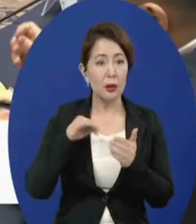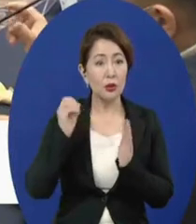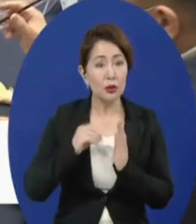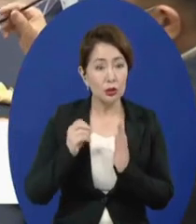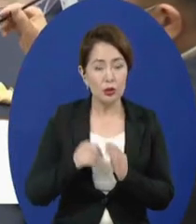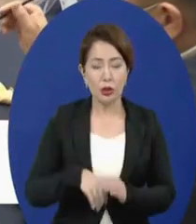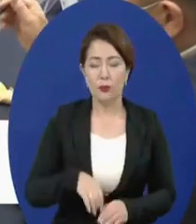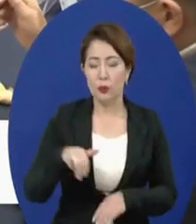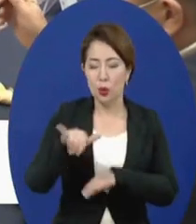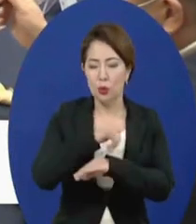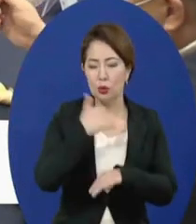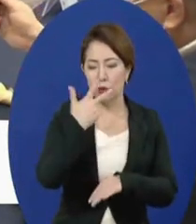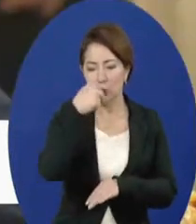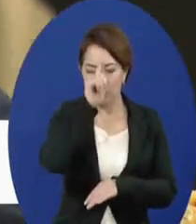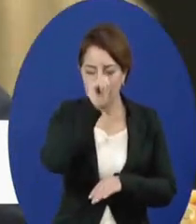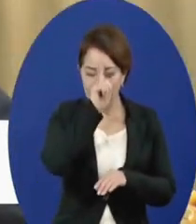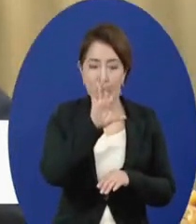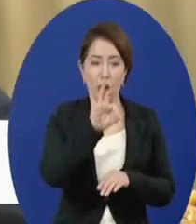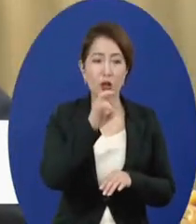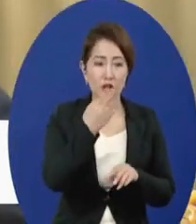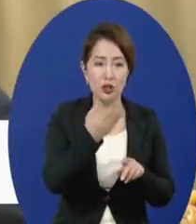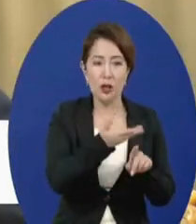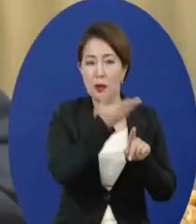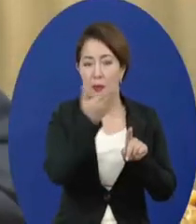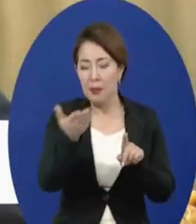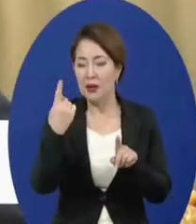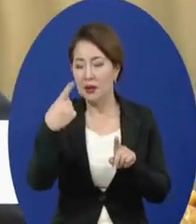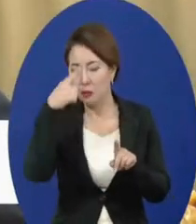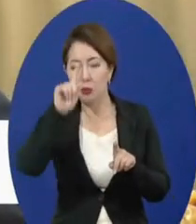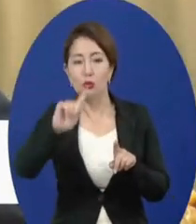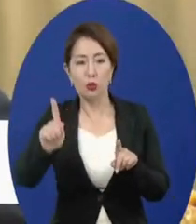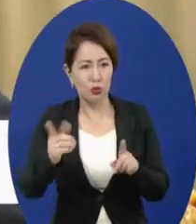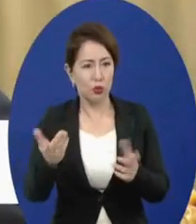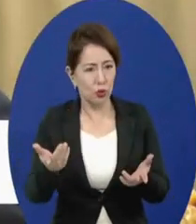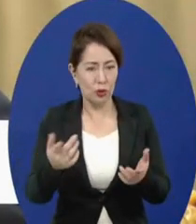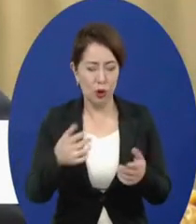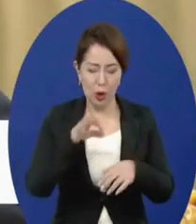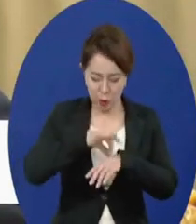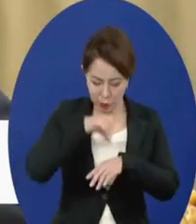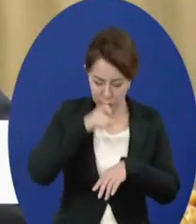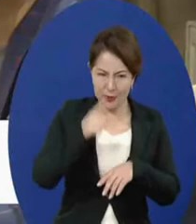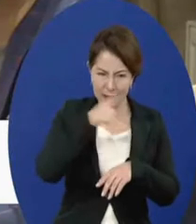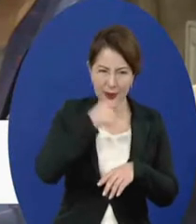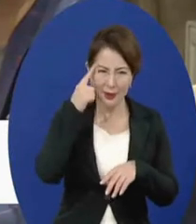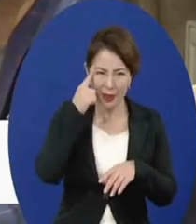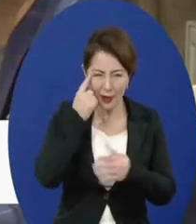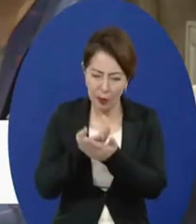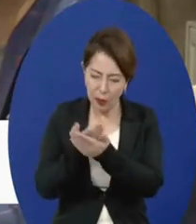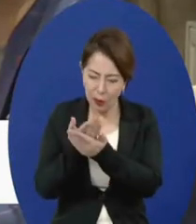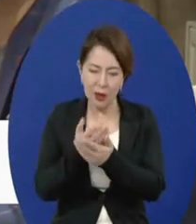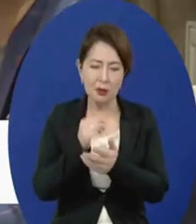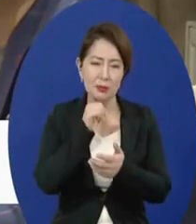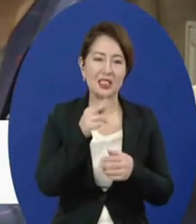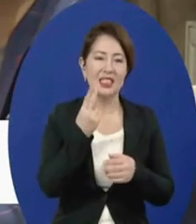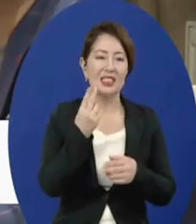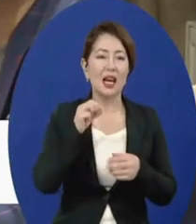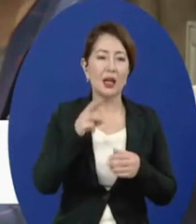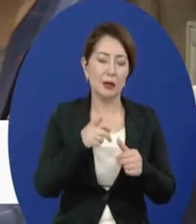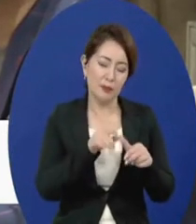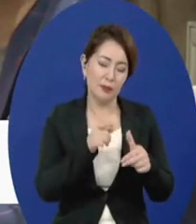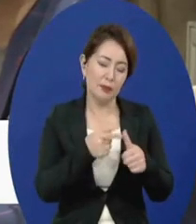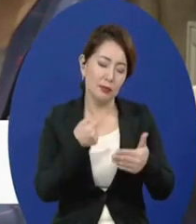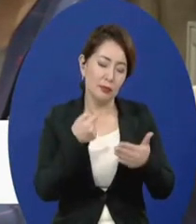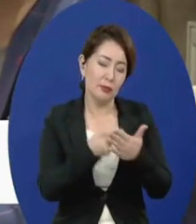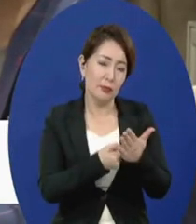Улсын 3 дугаар эмнэлгийн онш хариуга 1 дугаар эмнэлгийн хүлэн зөвшөөрдөг байх өвчтөн эмнэлэгт хэвтэхдээ заавал танил талаараа яриулахгүй захимаар дугаараа авдаг байх.